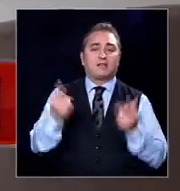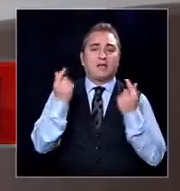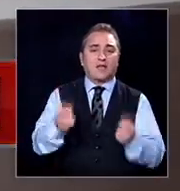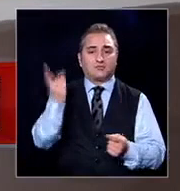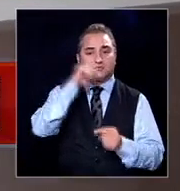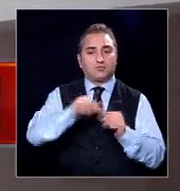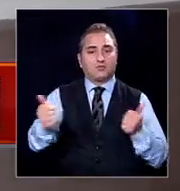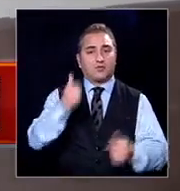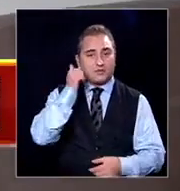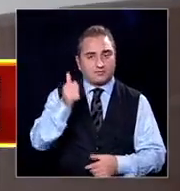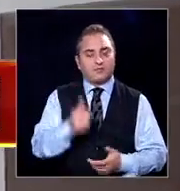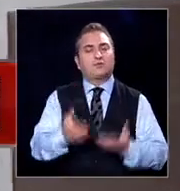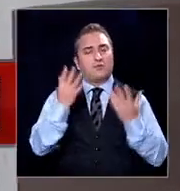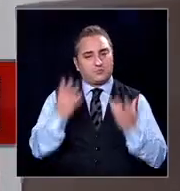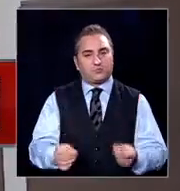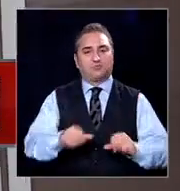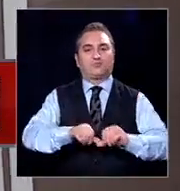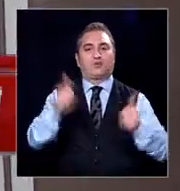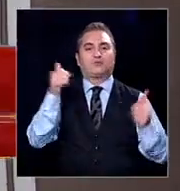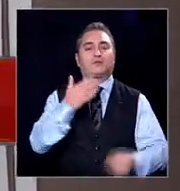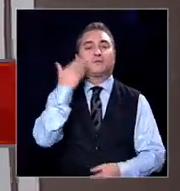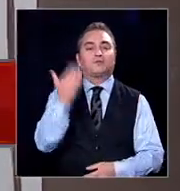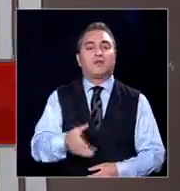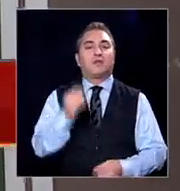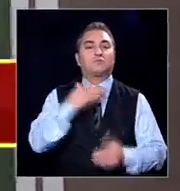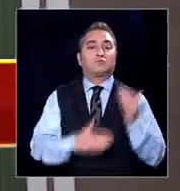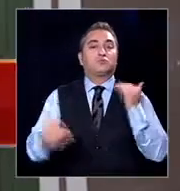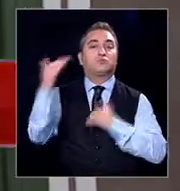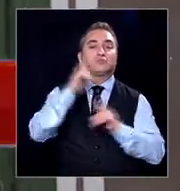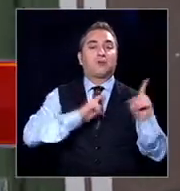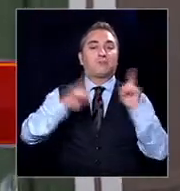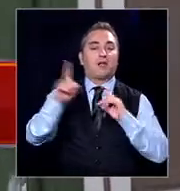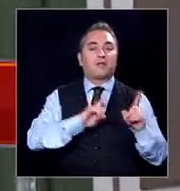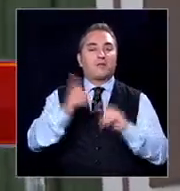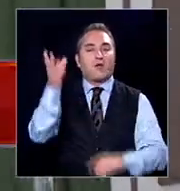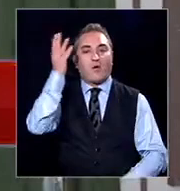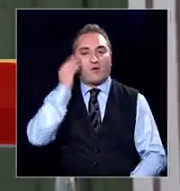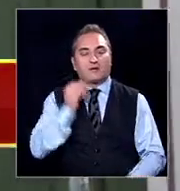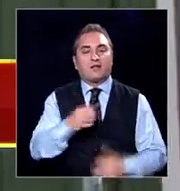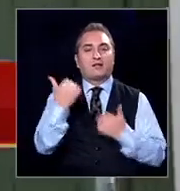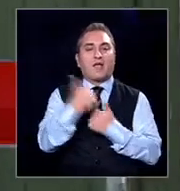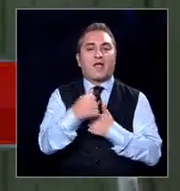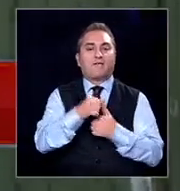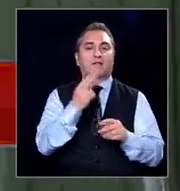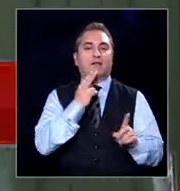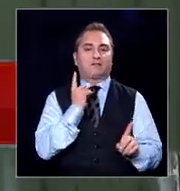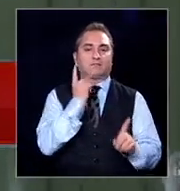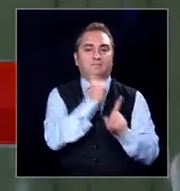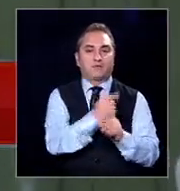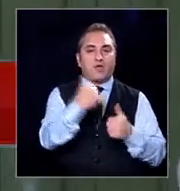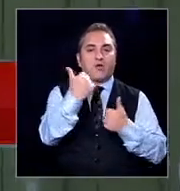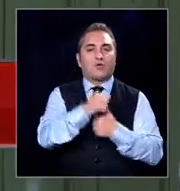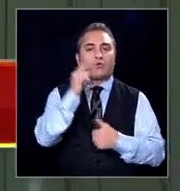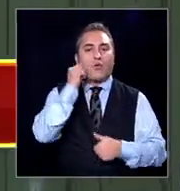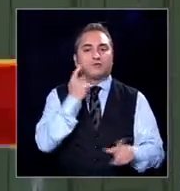efendim. Biz de yüksek mahkemedeki bir boşanma davasından öğrendik. Evli bir kadın kocasının yanına giderek diyor ki, senin